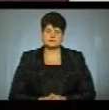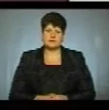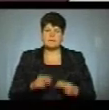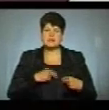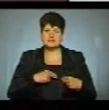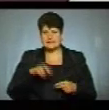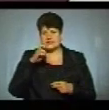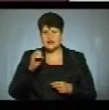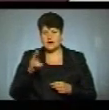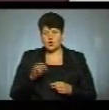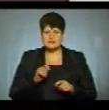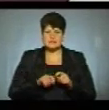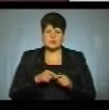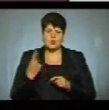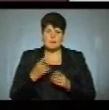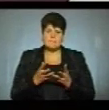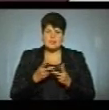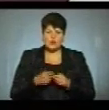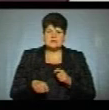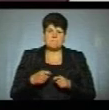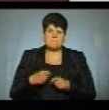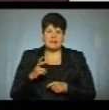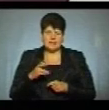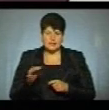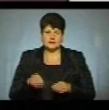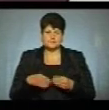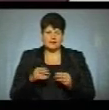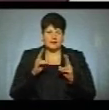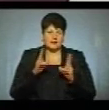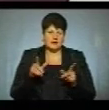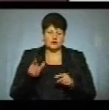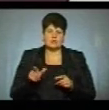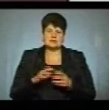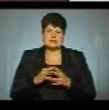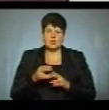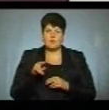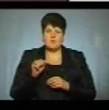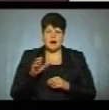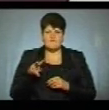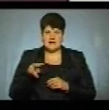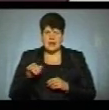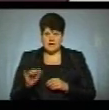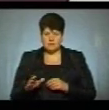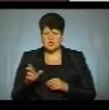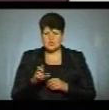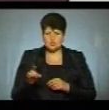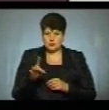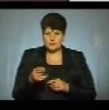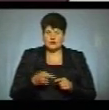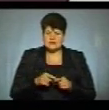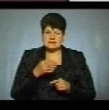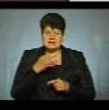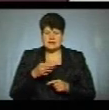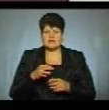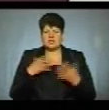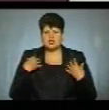Працівники Держекоінспекції області підраховують збитки, які завдали невідомі селу Павлів Бережанського району. Про це сьогодні повідомив начальник